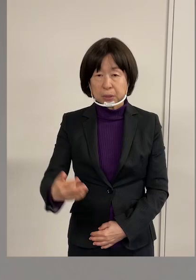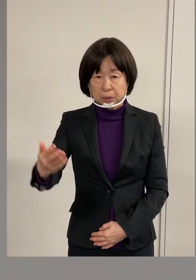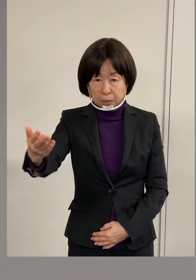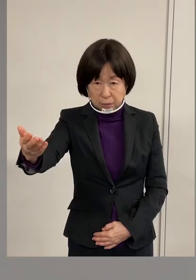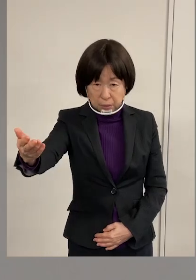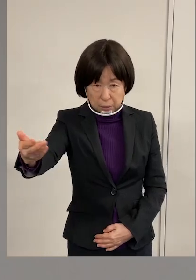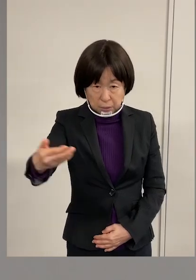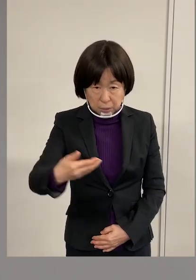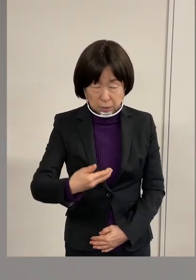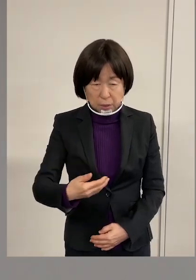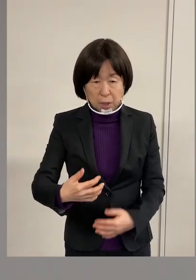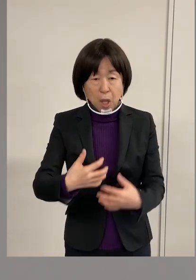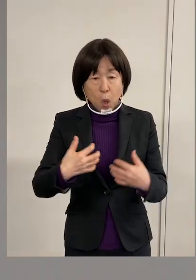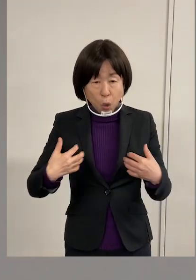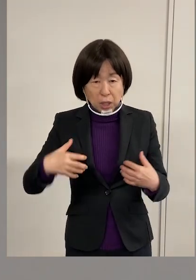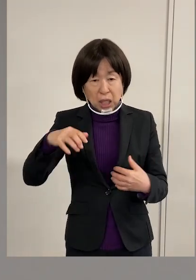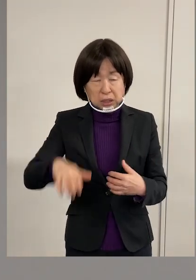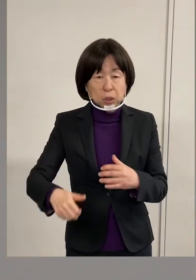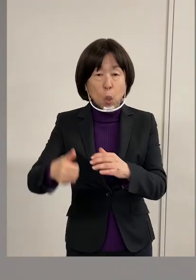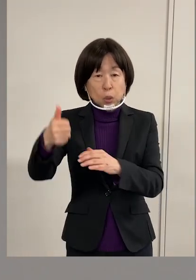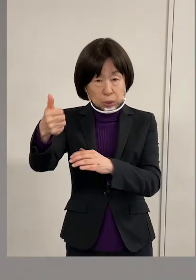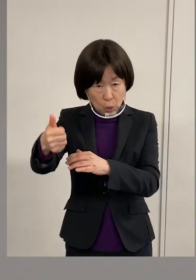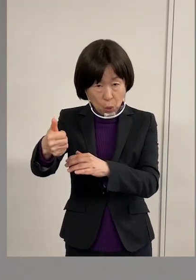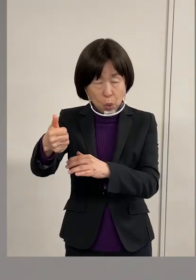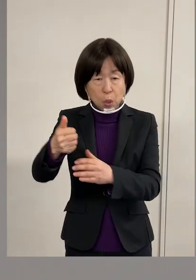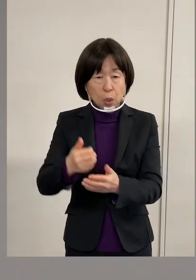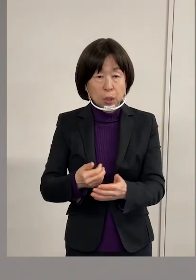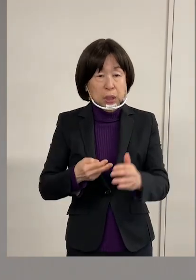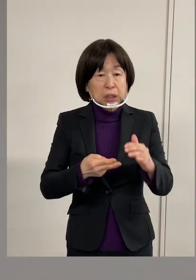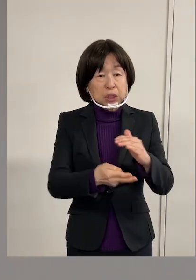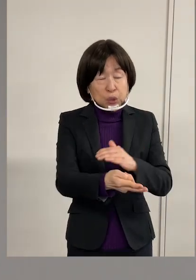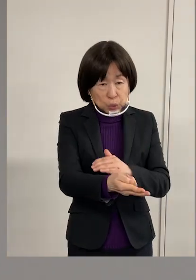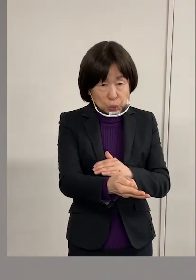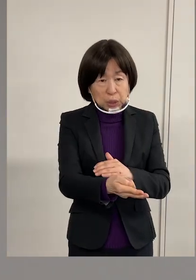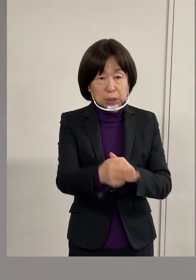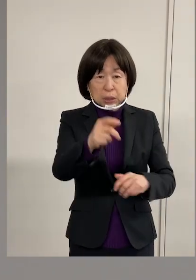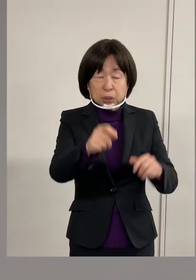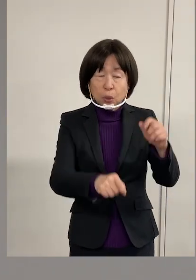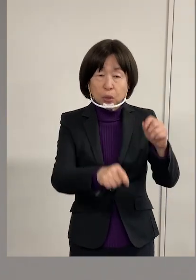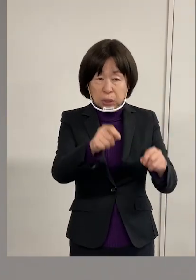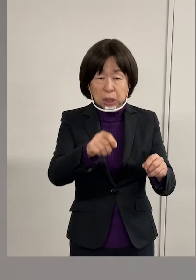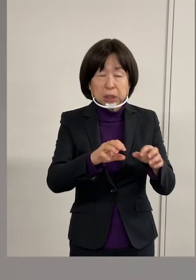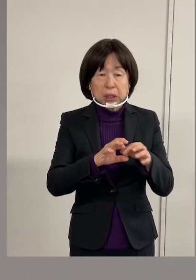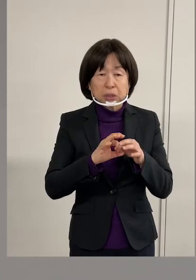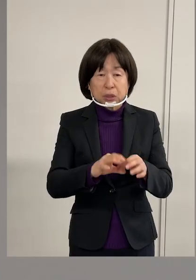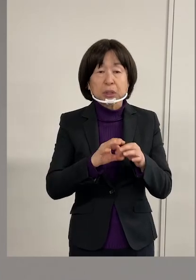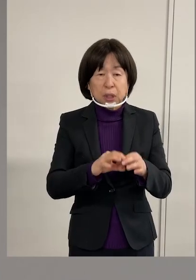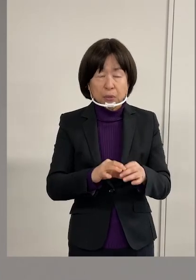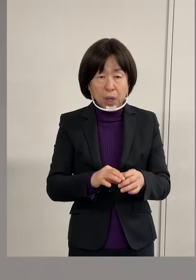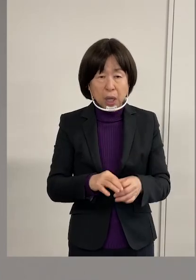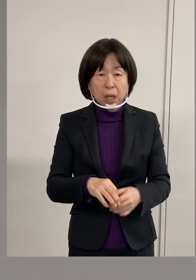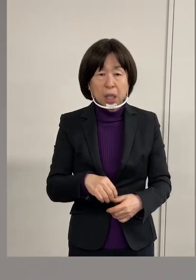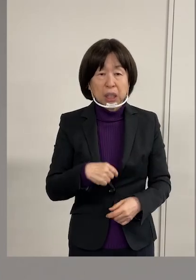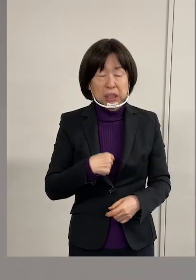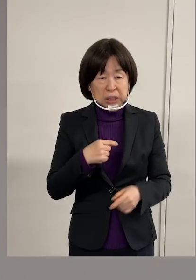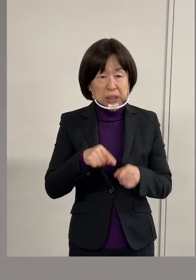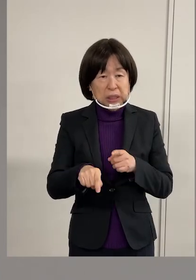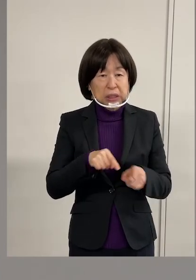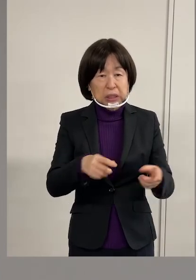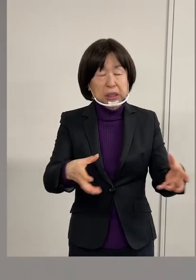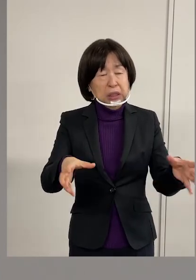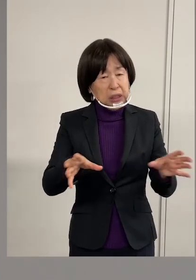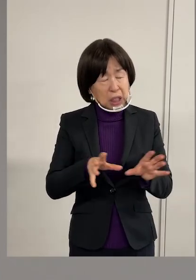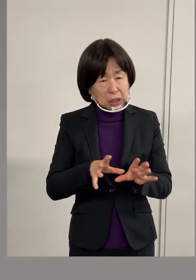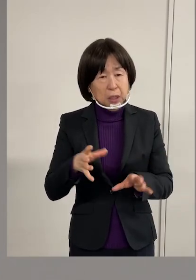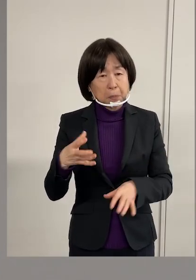はい、田中高知証券所長です。あの、入院調整につきましては、あの、感染症部会の方でも、やはりあの、自治体の方がある程度担保すべきだというふうな議